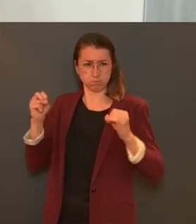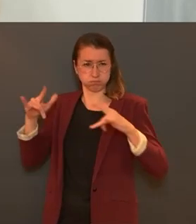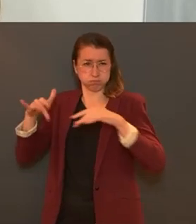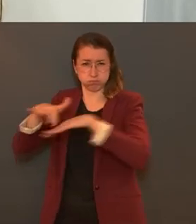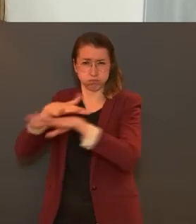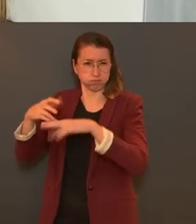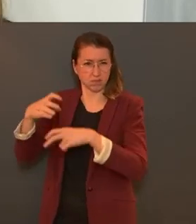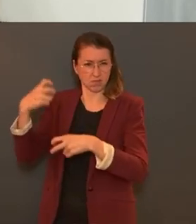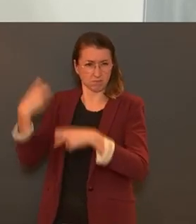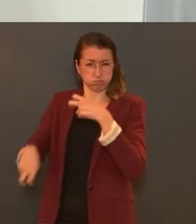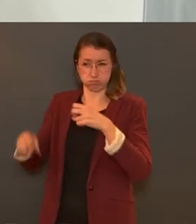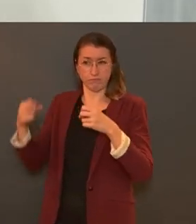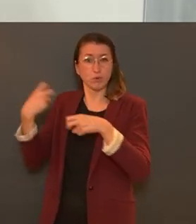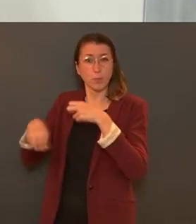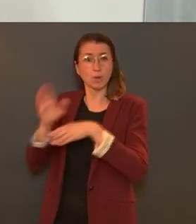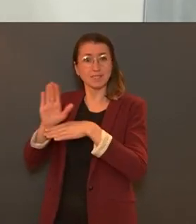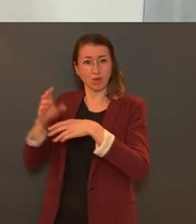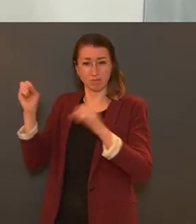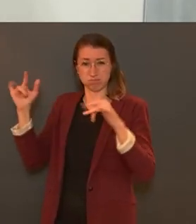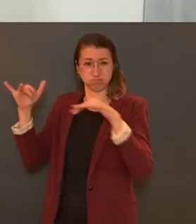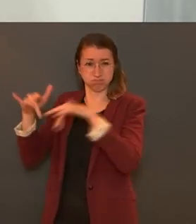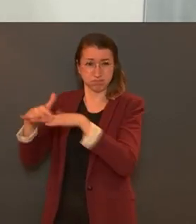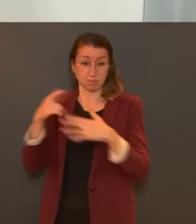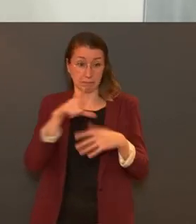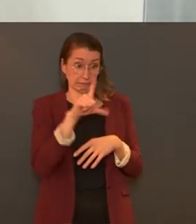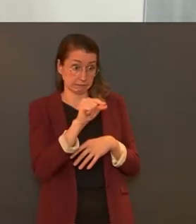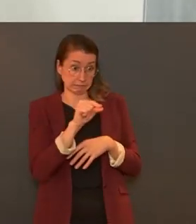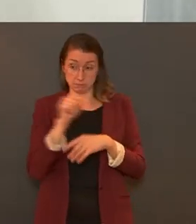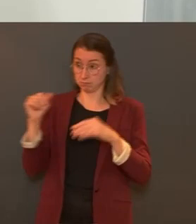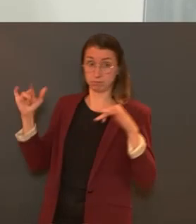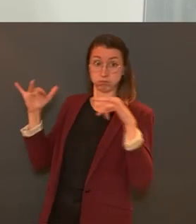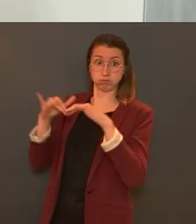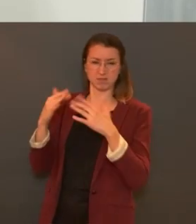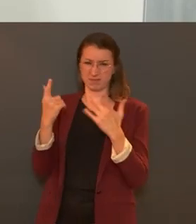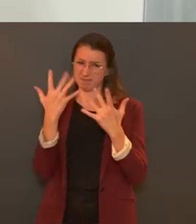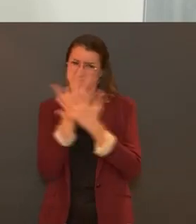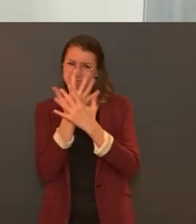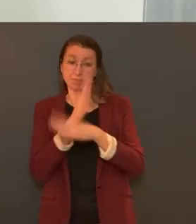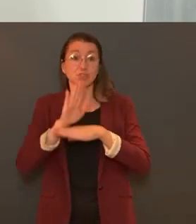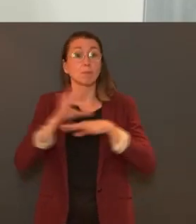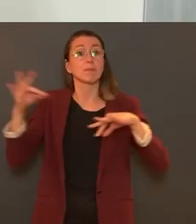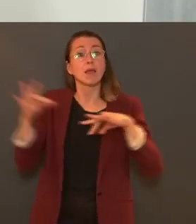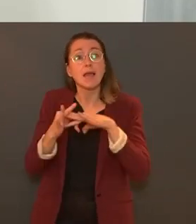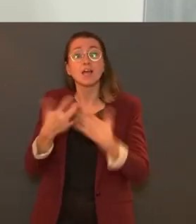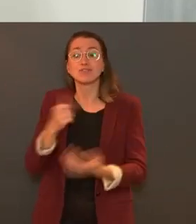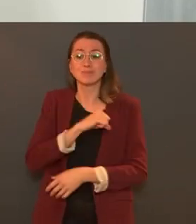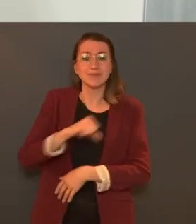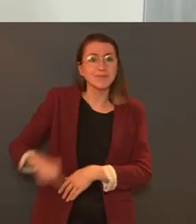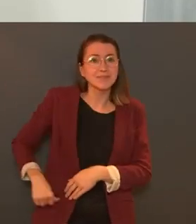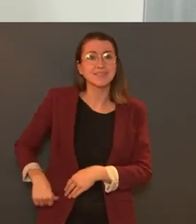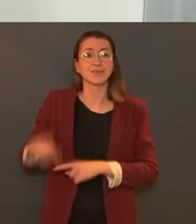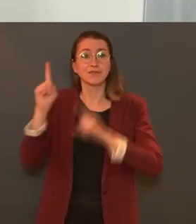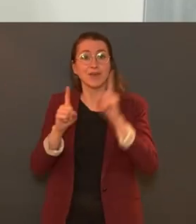personnes qui nous regardent en ce moment derrière leur écran de leur dire que pour des mariages, pour des événements privés, qui soient festifs, qu'on ne peut pas se retrouver